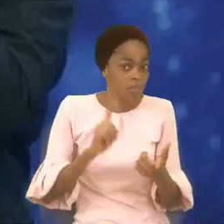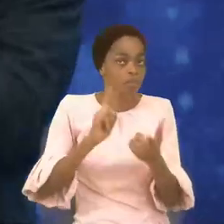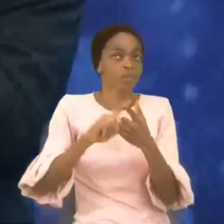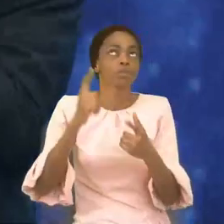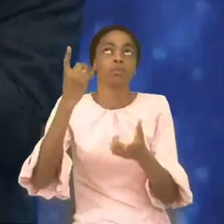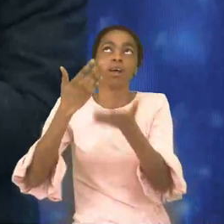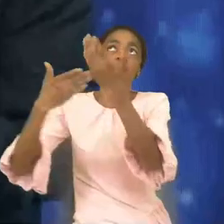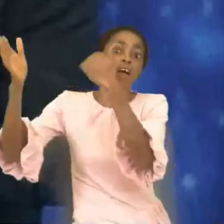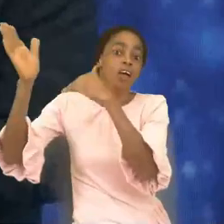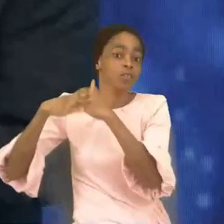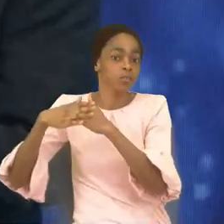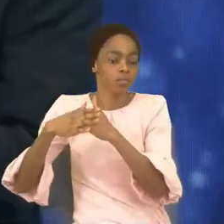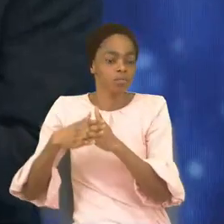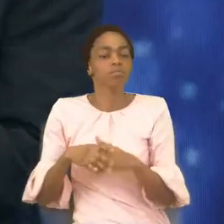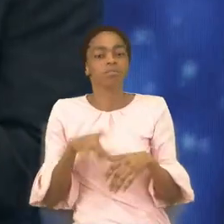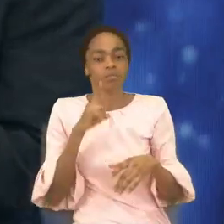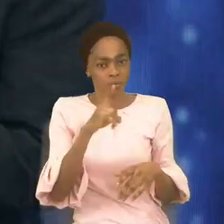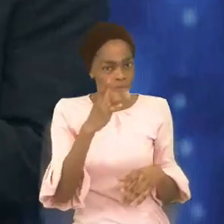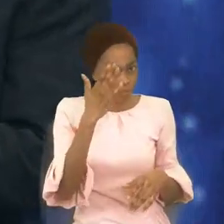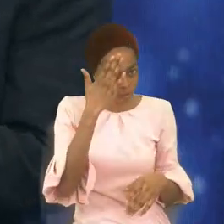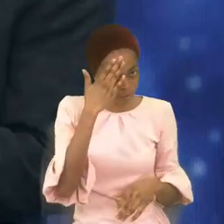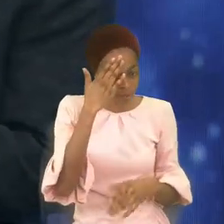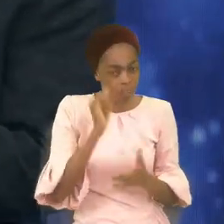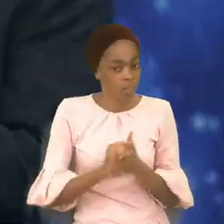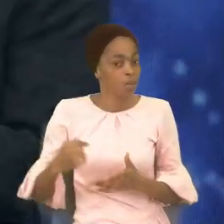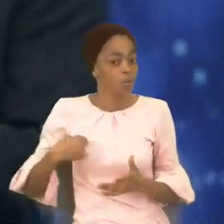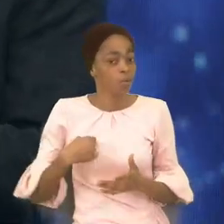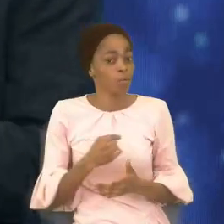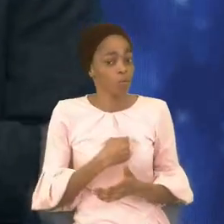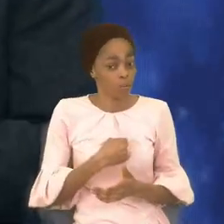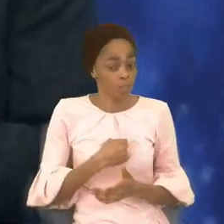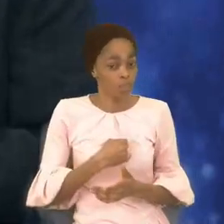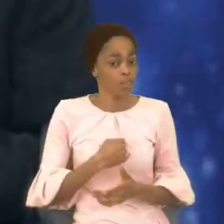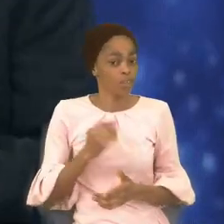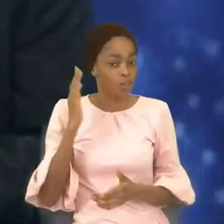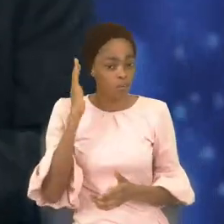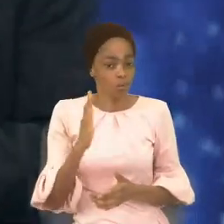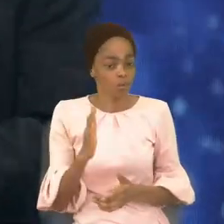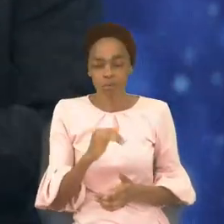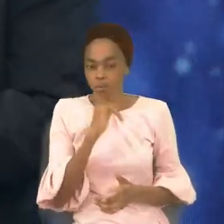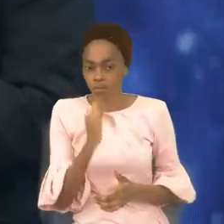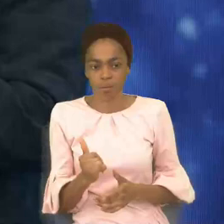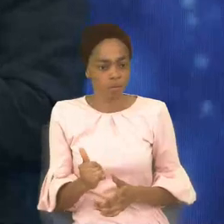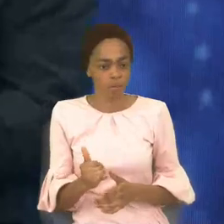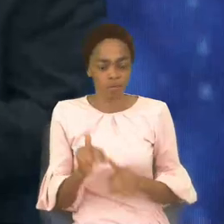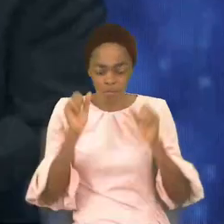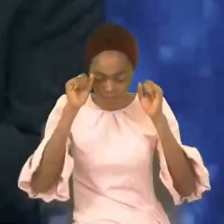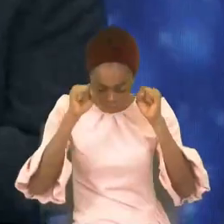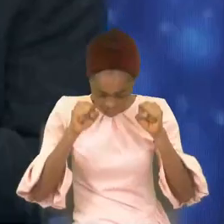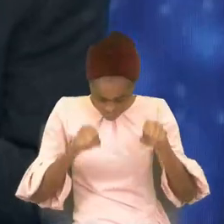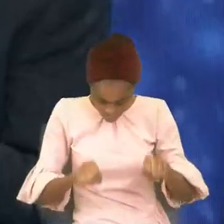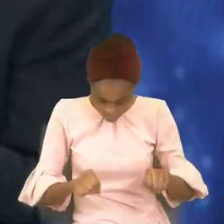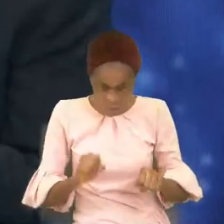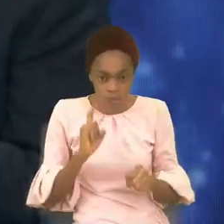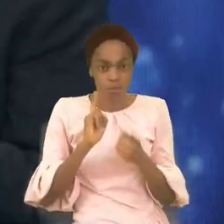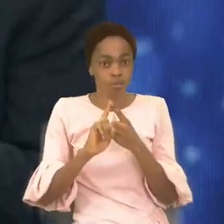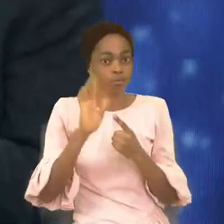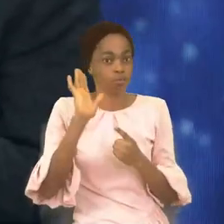la gloire, sache que nous ne fléchirons pas, nous ne nous prosternerons pas devant ton